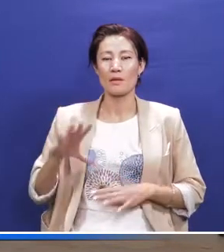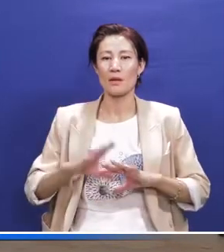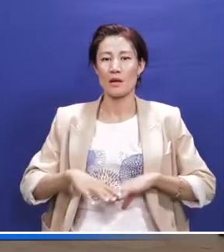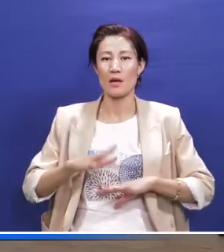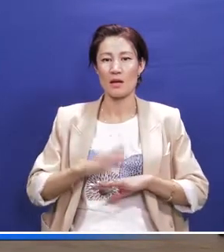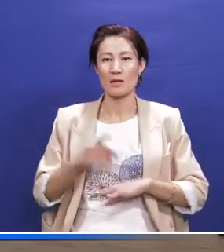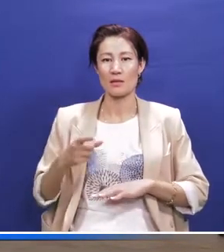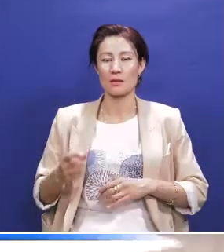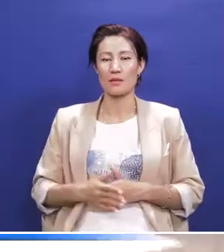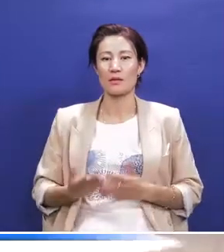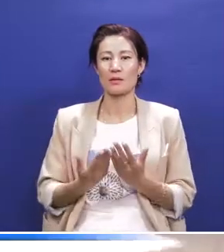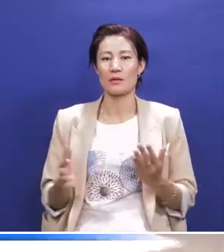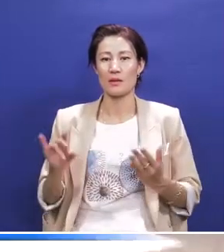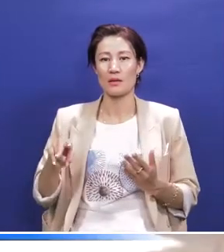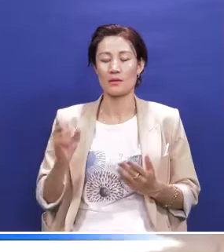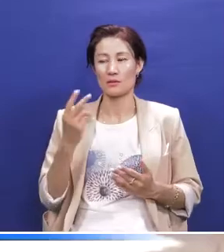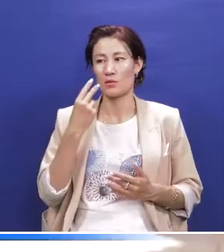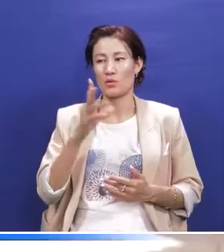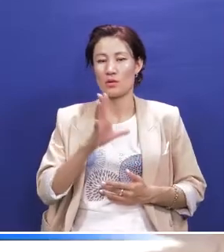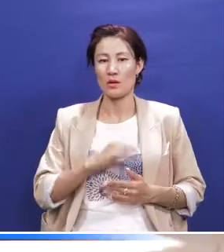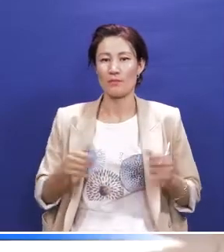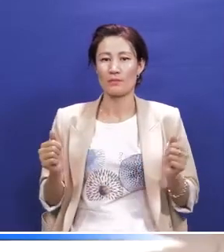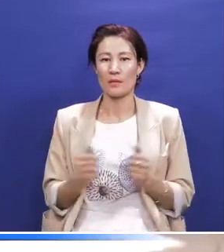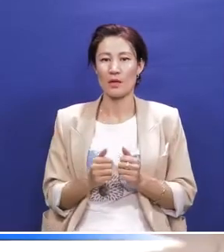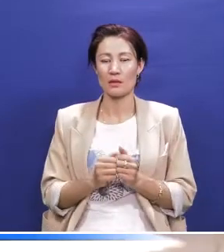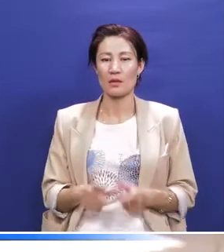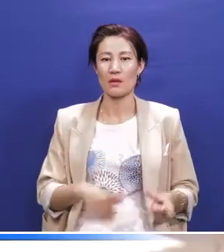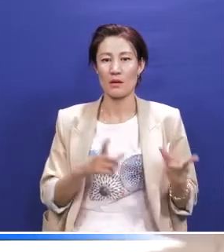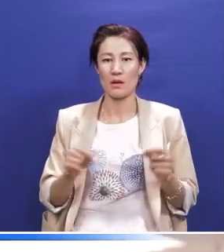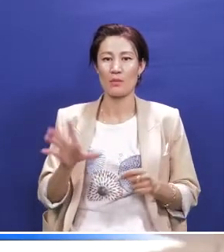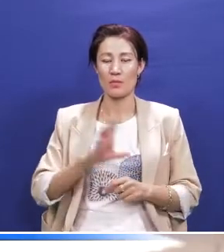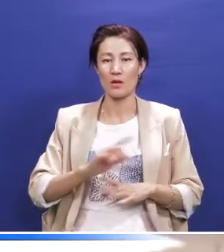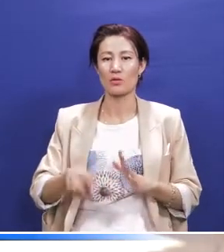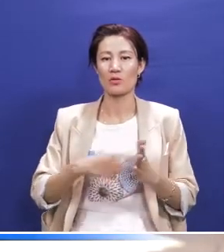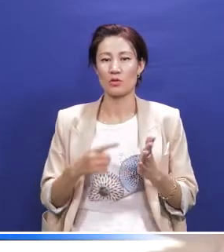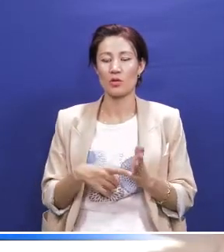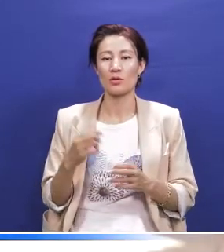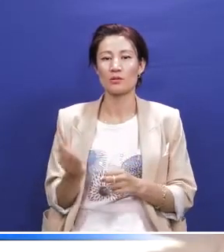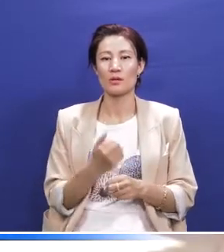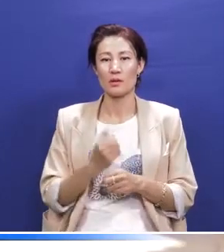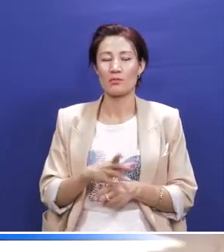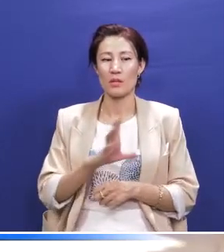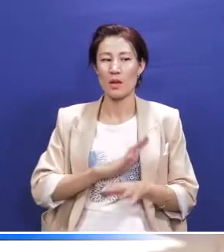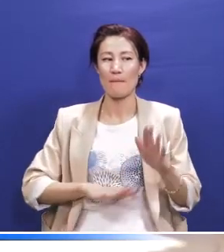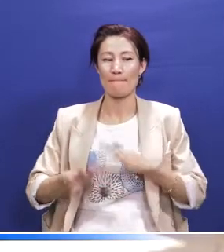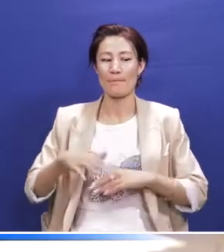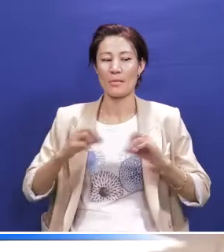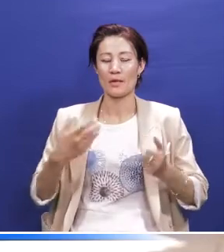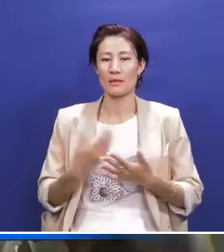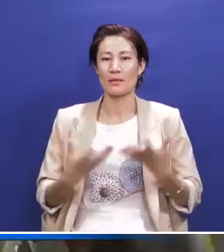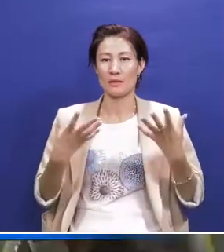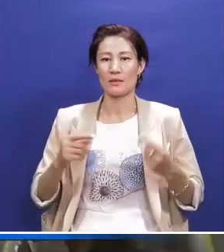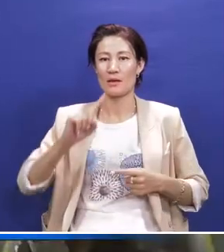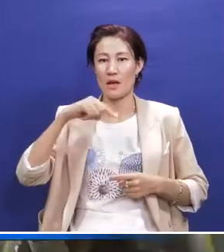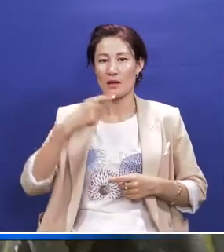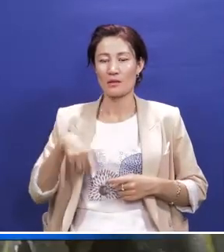арасында енді Тайқазанды бұрын ұстап көруші едік, қасына жақындап барушы едік деген сияқты сұрақтар туындап жатады. Оның бір себебін айтып